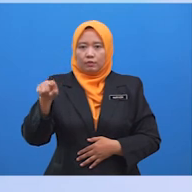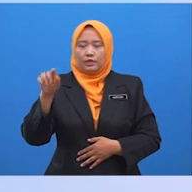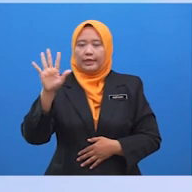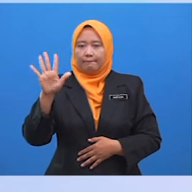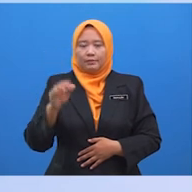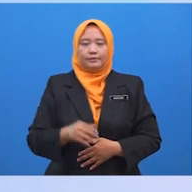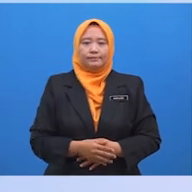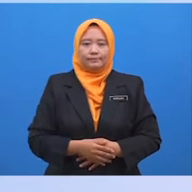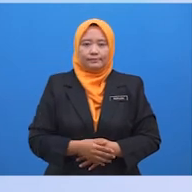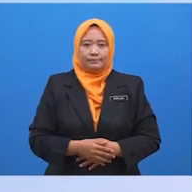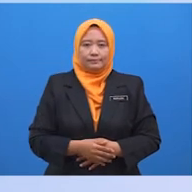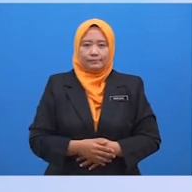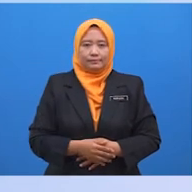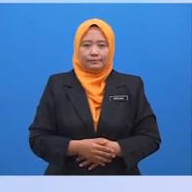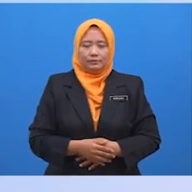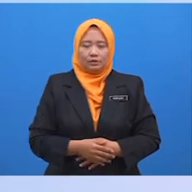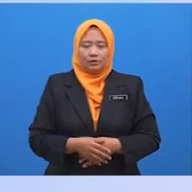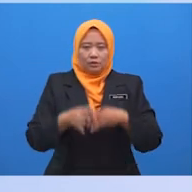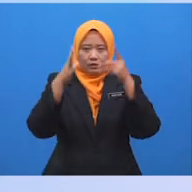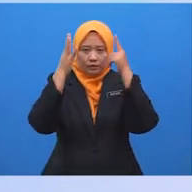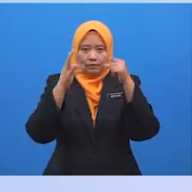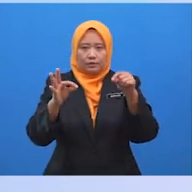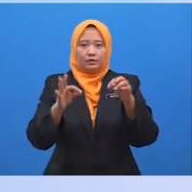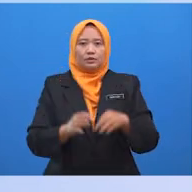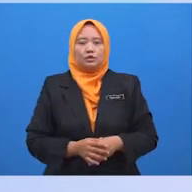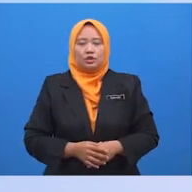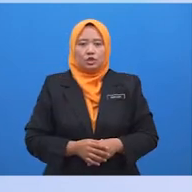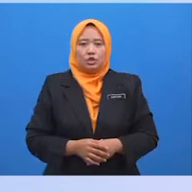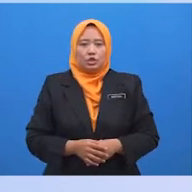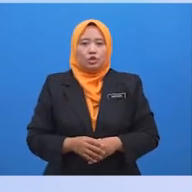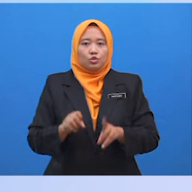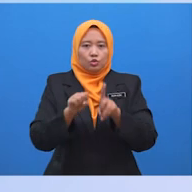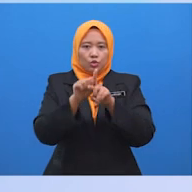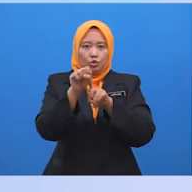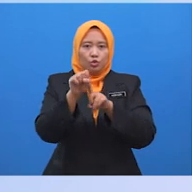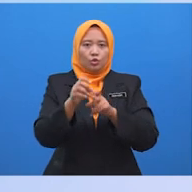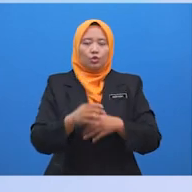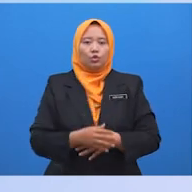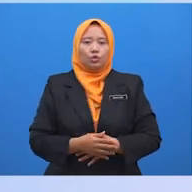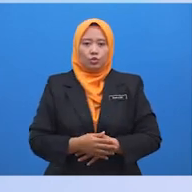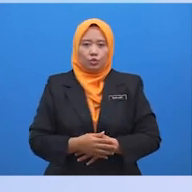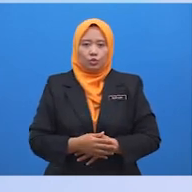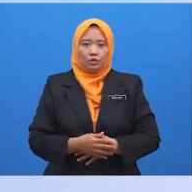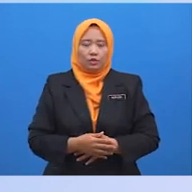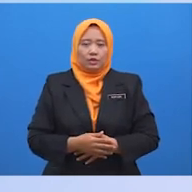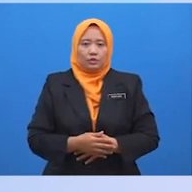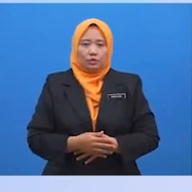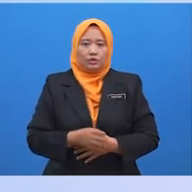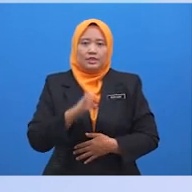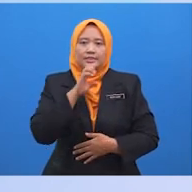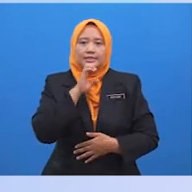2.5. Kesimpulan yang diperolehi ialah suhu cecair A dan suhu cecair